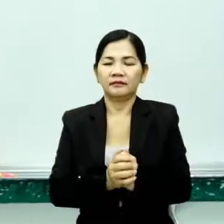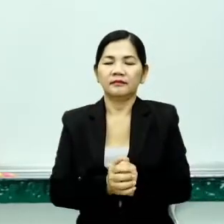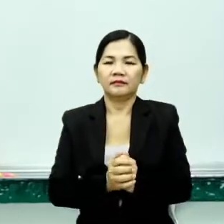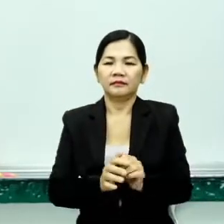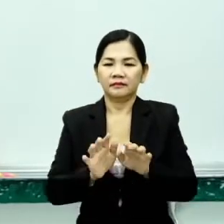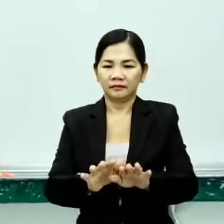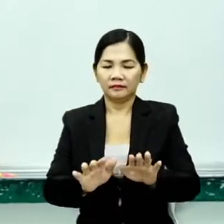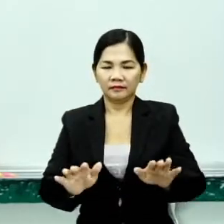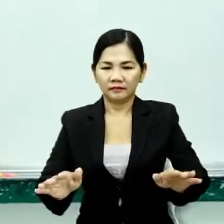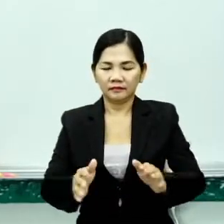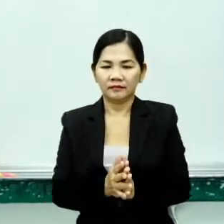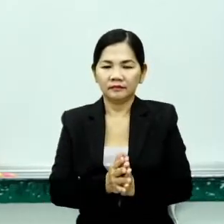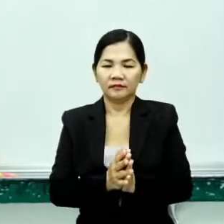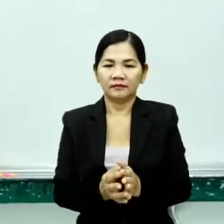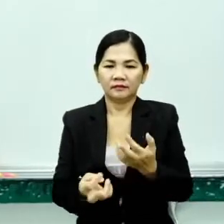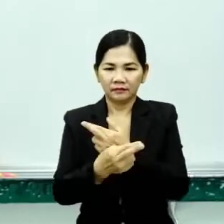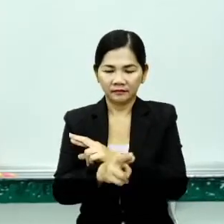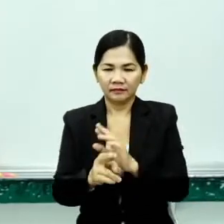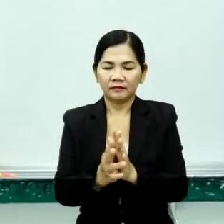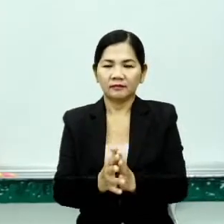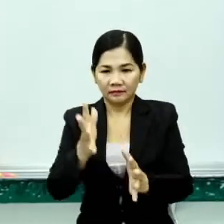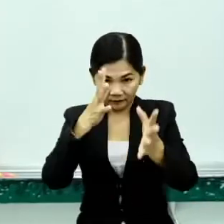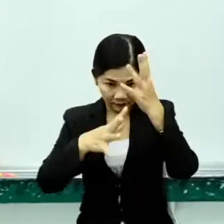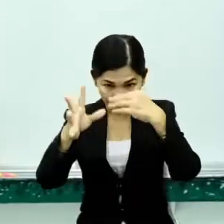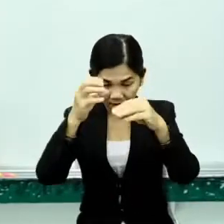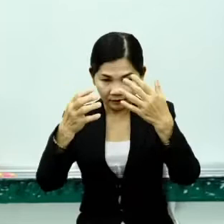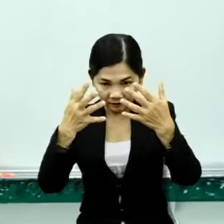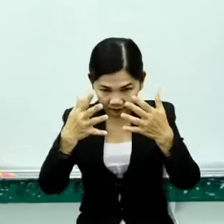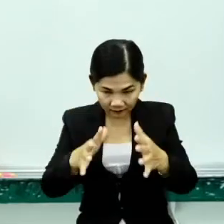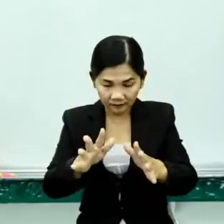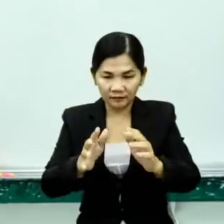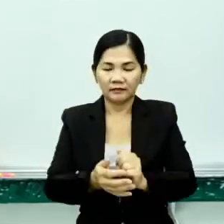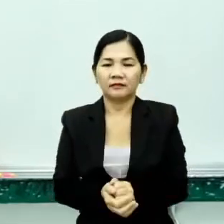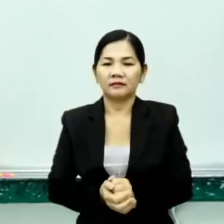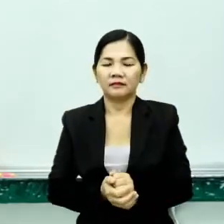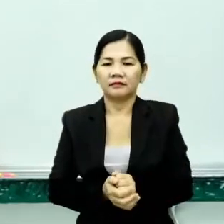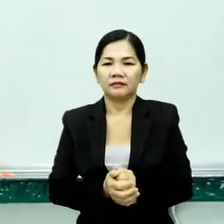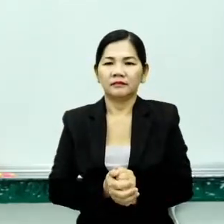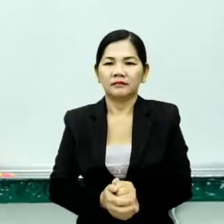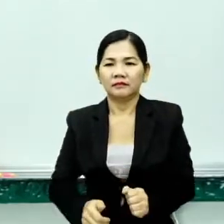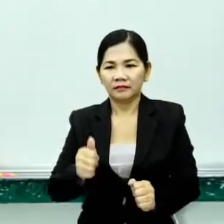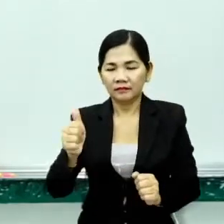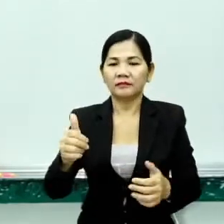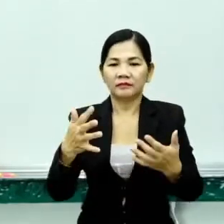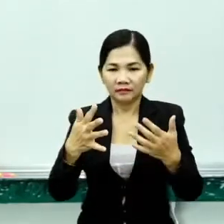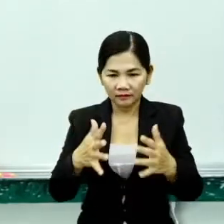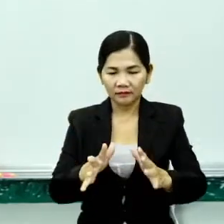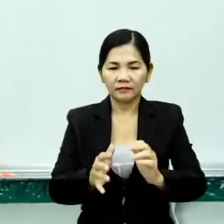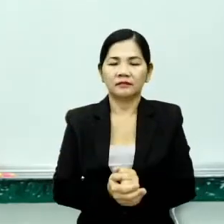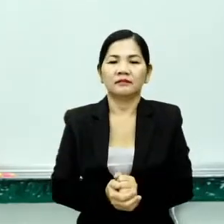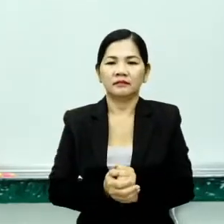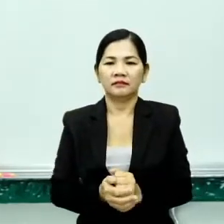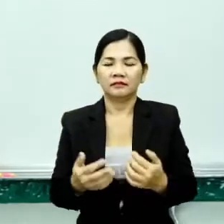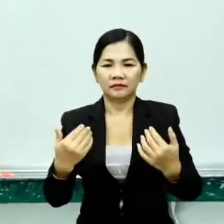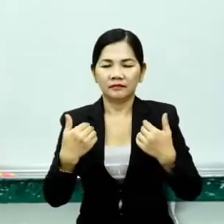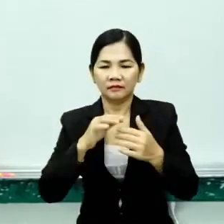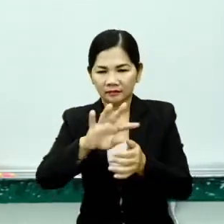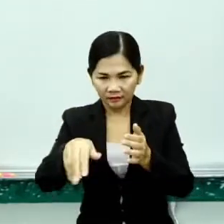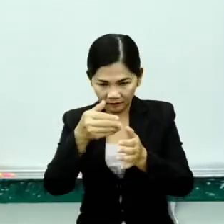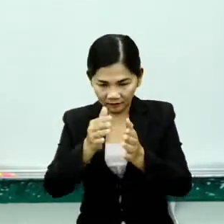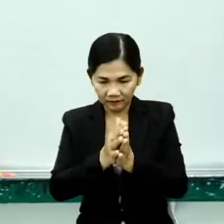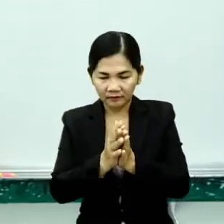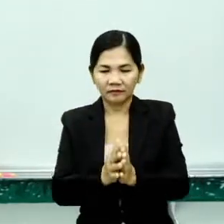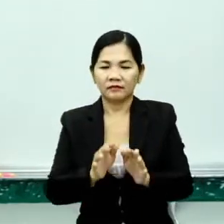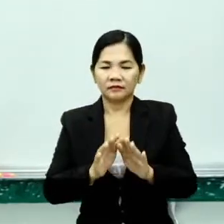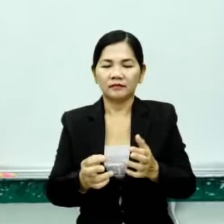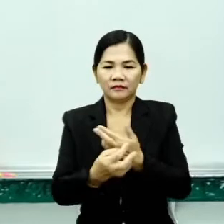cho con tặng ăn khné chà bàn tìm luôn là bây cho rùm riêng cho mùi nhạc rùi hai rồi nơi con chà rồi rồi đai nè con nó chà ở con chán